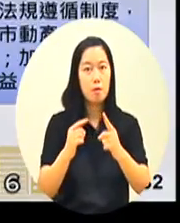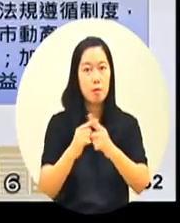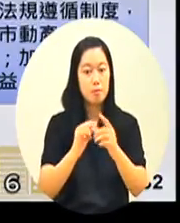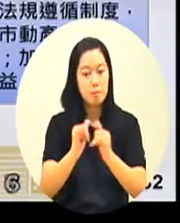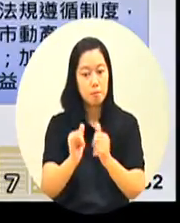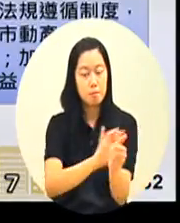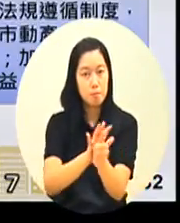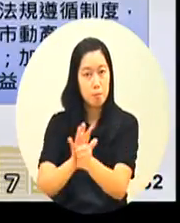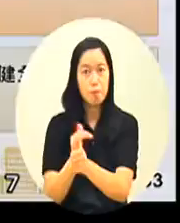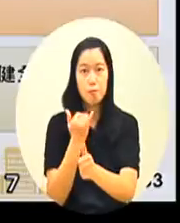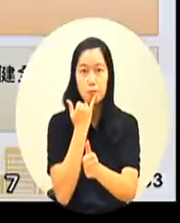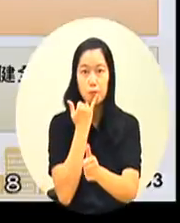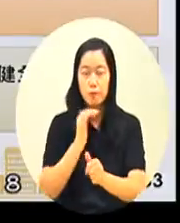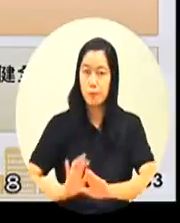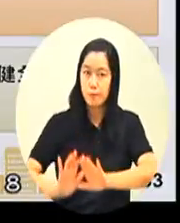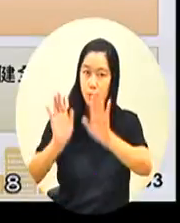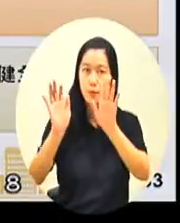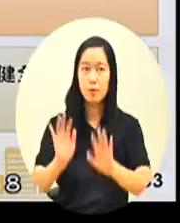好，接下来